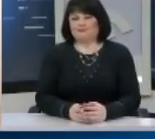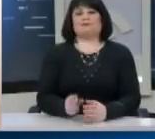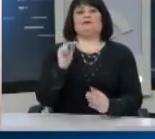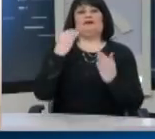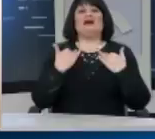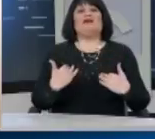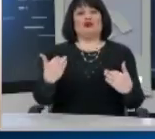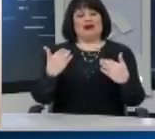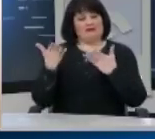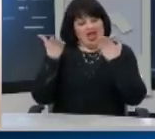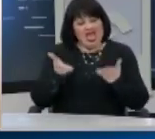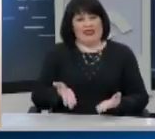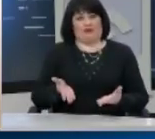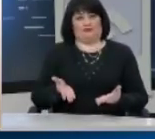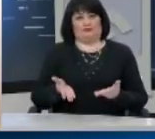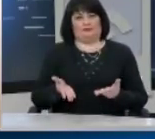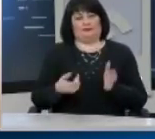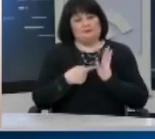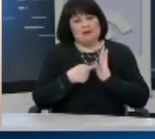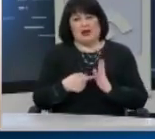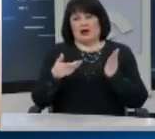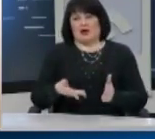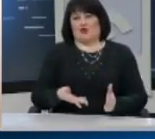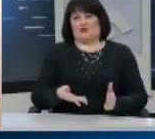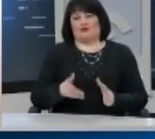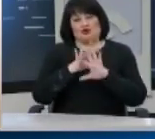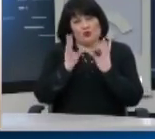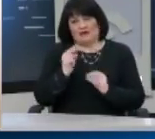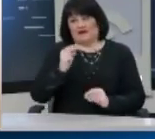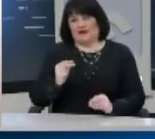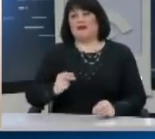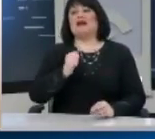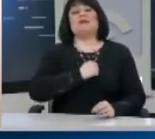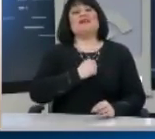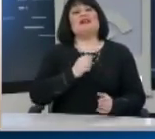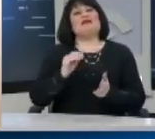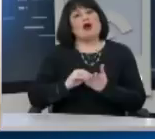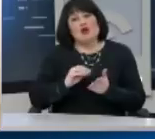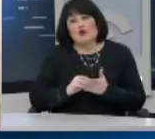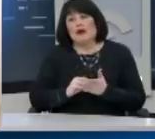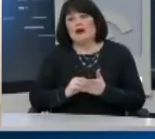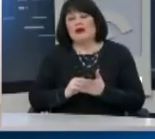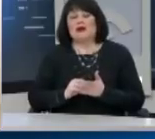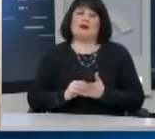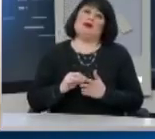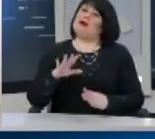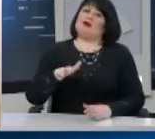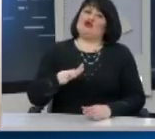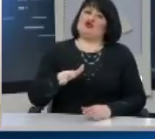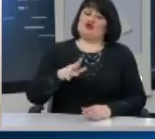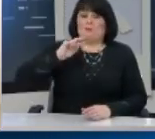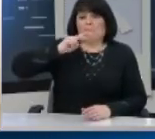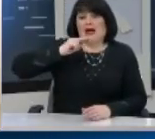βουλή ήτανε παρούσα σε όλα αυτά και πιστεύω επίσης ίσως υπάρχει